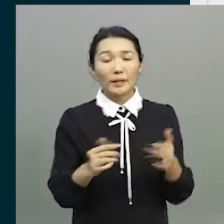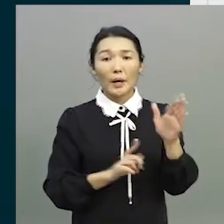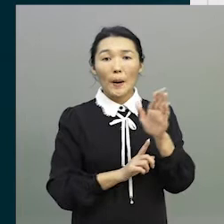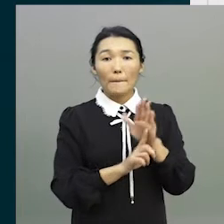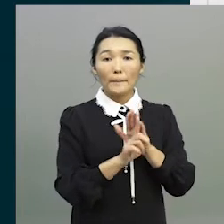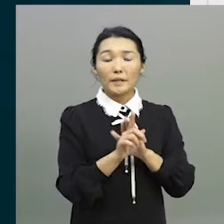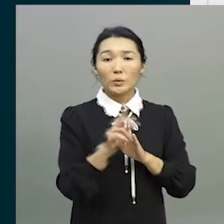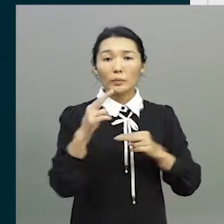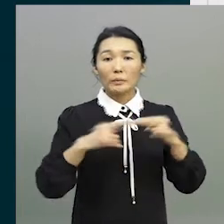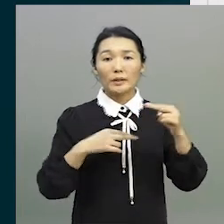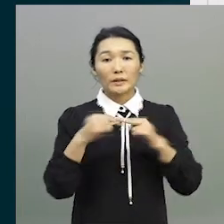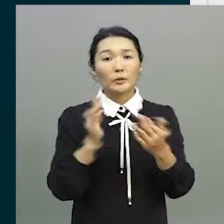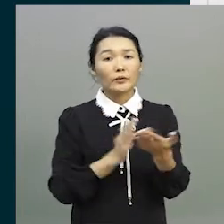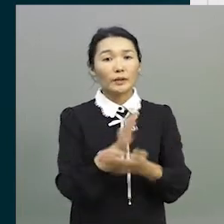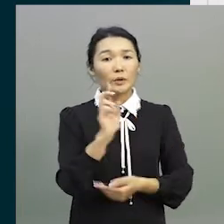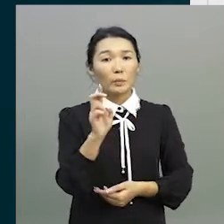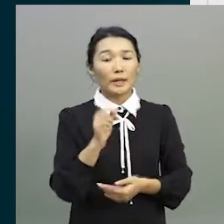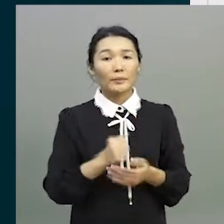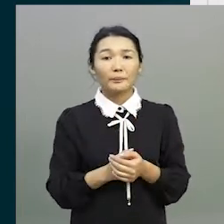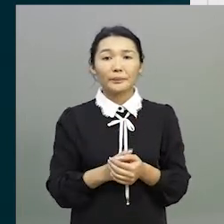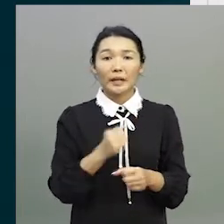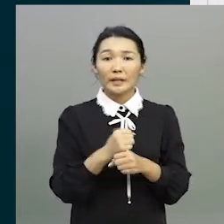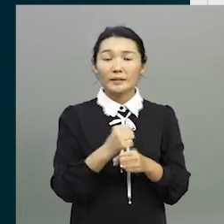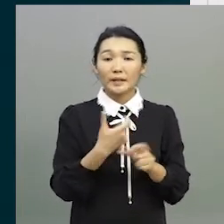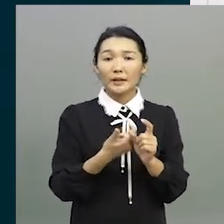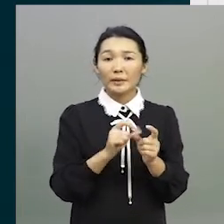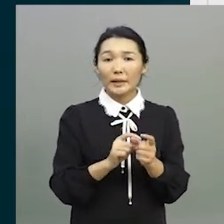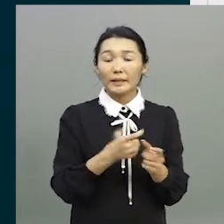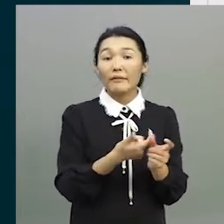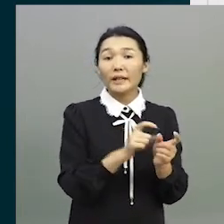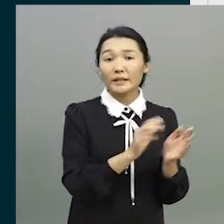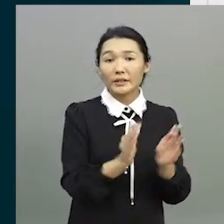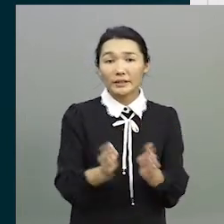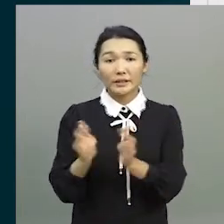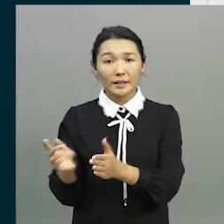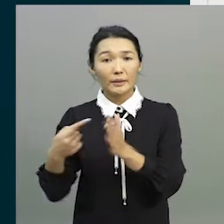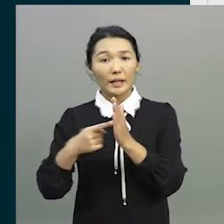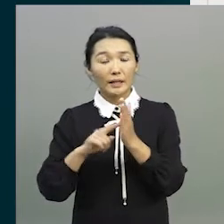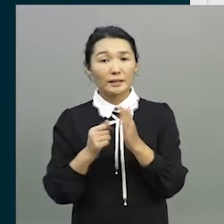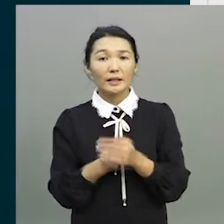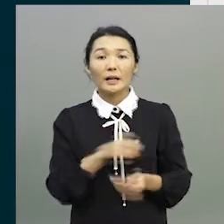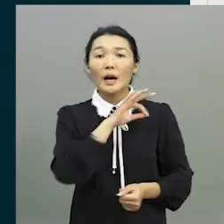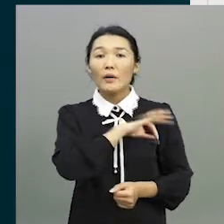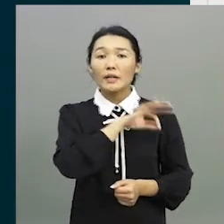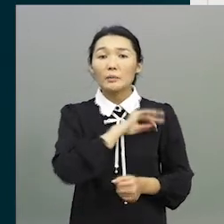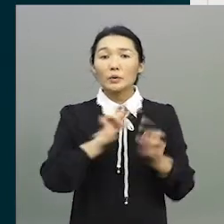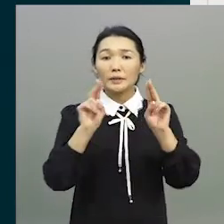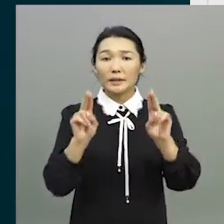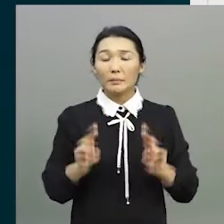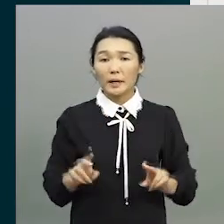к построению вектора b сделаем это в этой же системе координат воспользуемся правилом